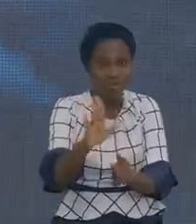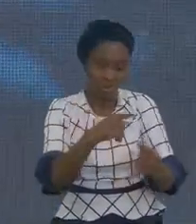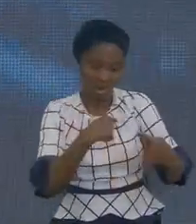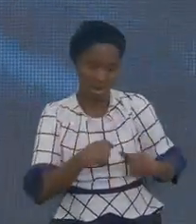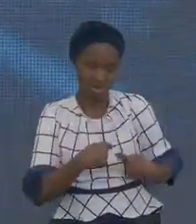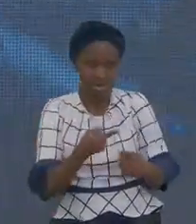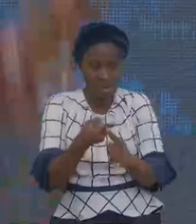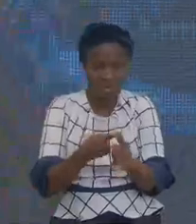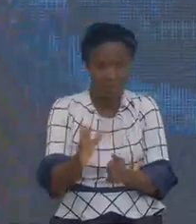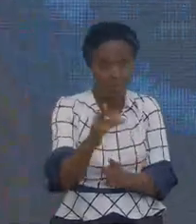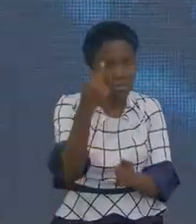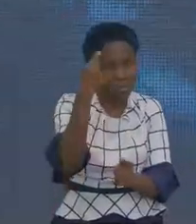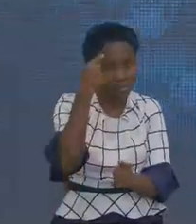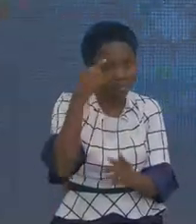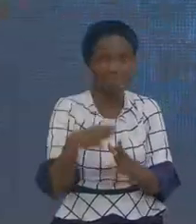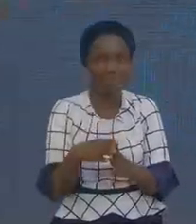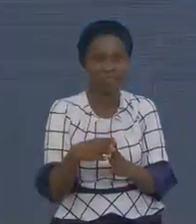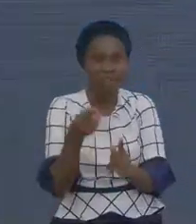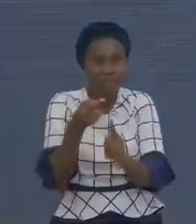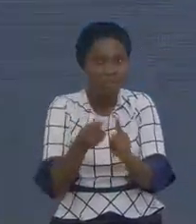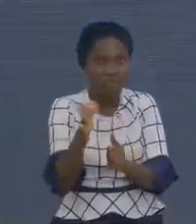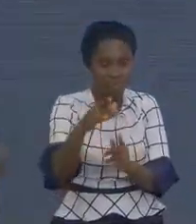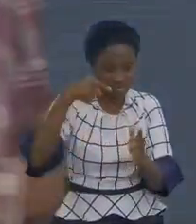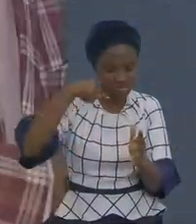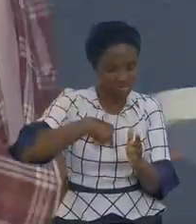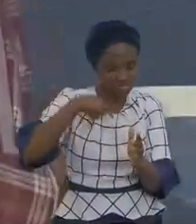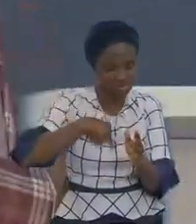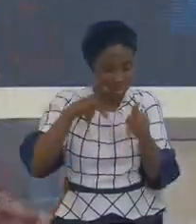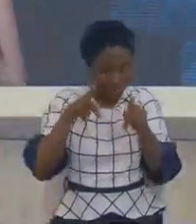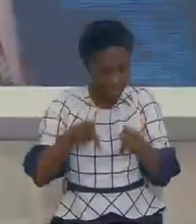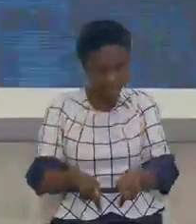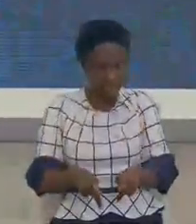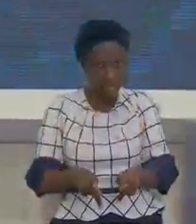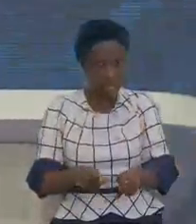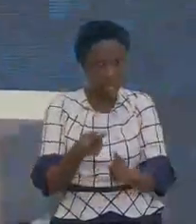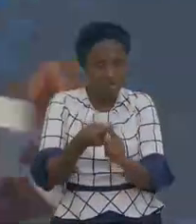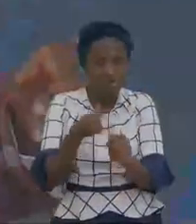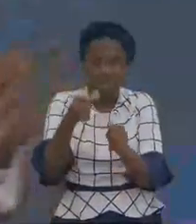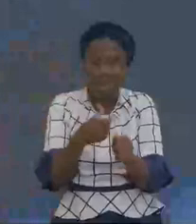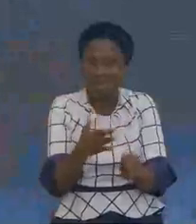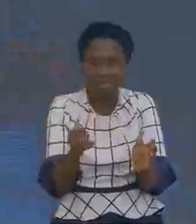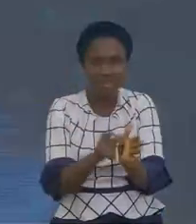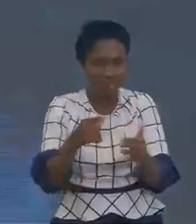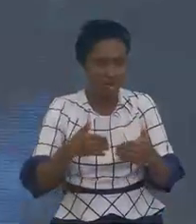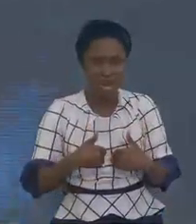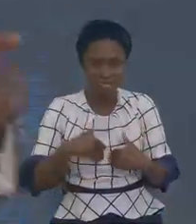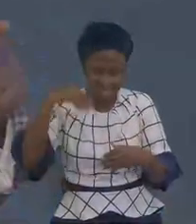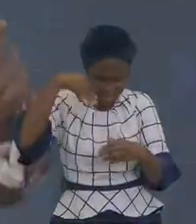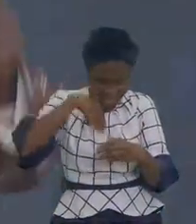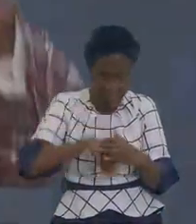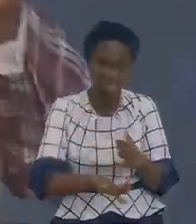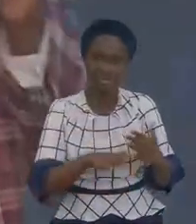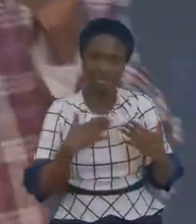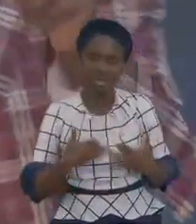Qui vient de ta personnalité. De tout ce que tu as au-dedans de toi. Un